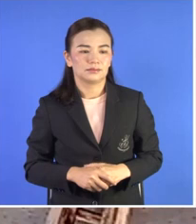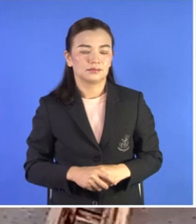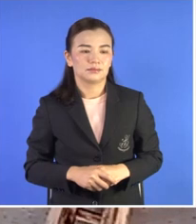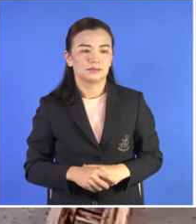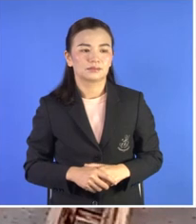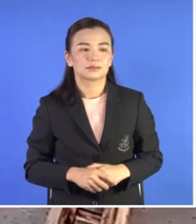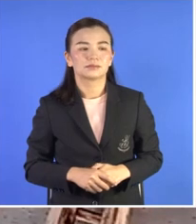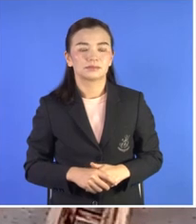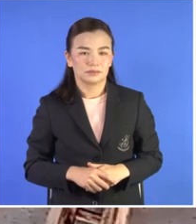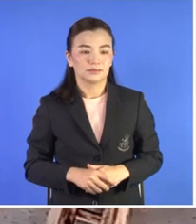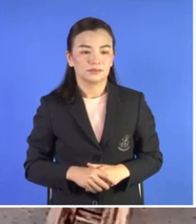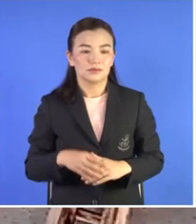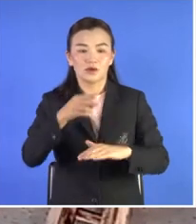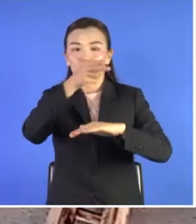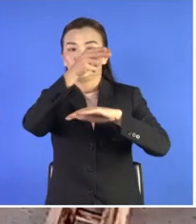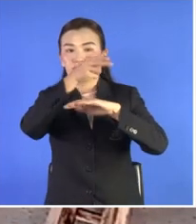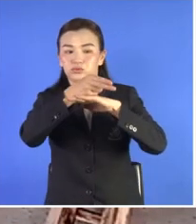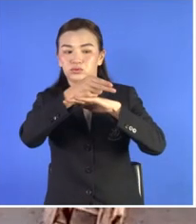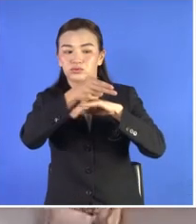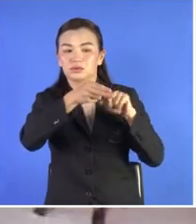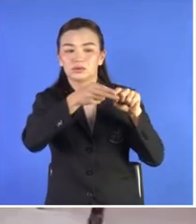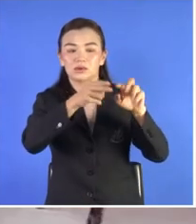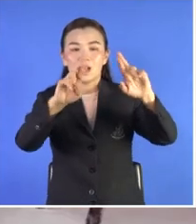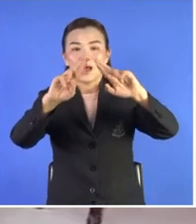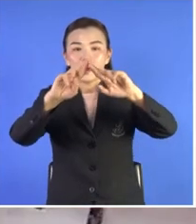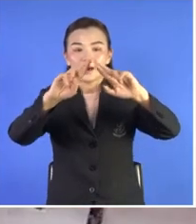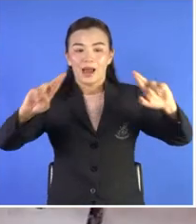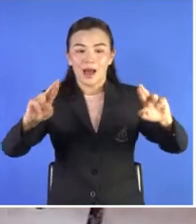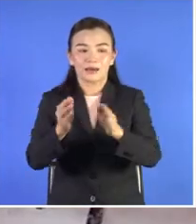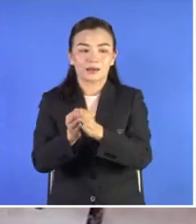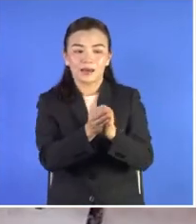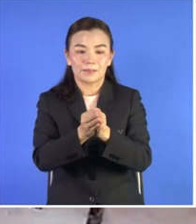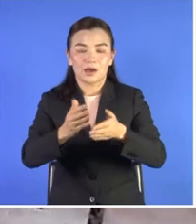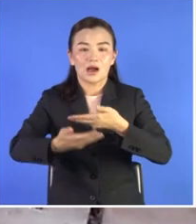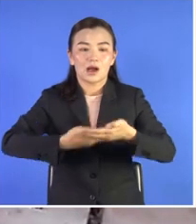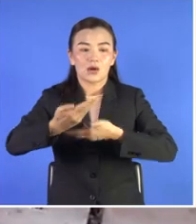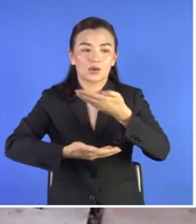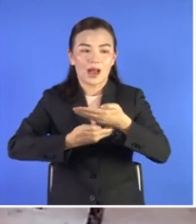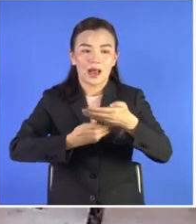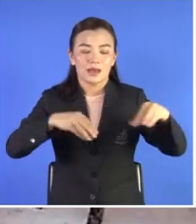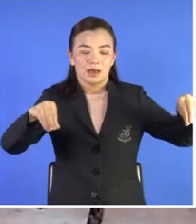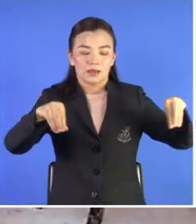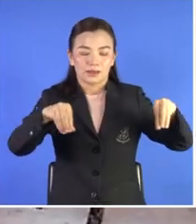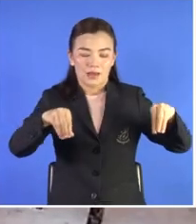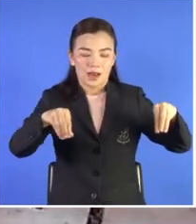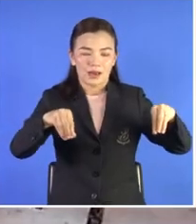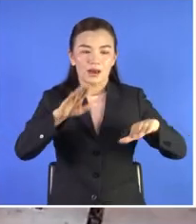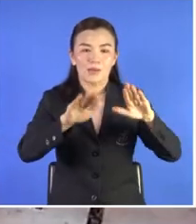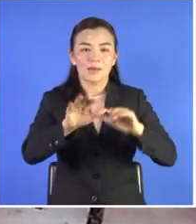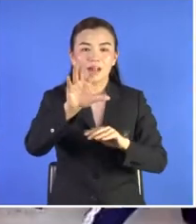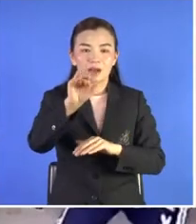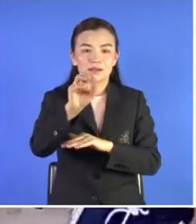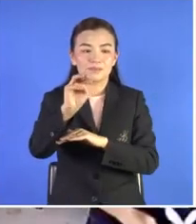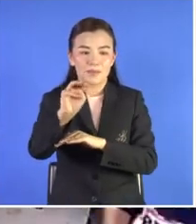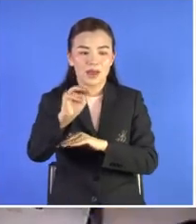นี่นะครับเป็นภาพจากกล้องวงจรปิดในร้านลาบแชมป์65นะครับอยู่ห่างจากจุดเกิดเหตุประมาณสัก50เมตรเท่านั้นเอง